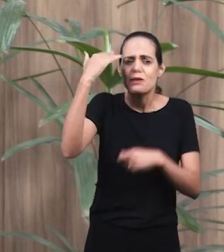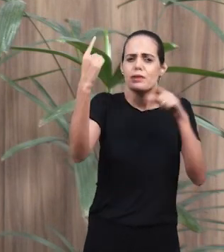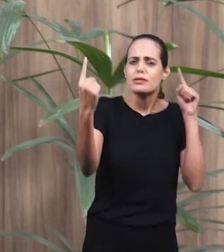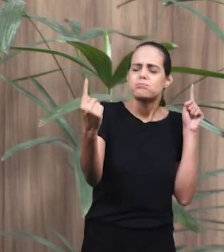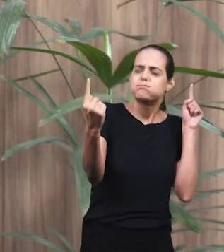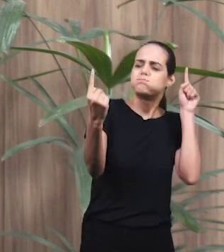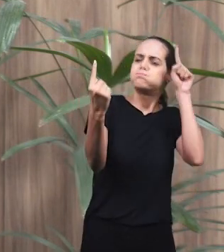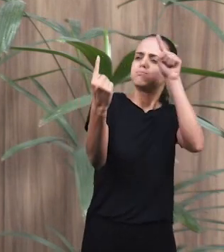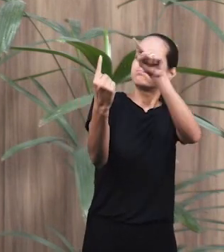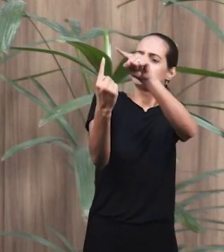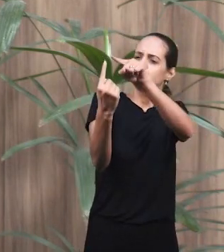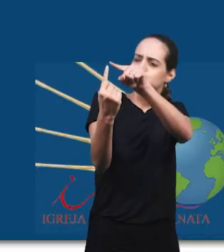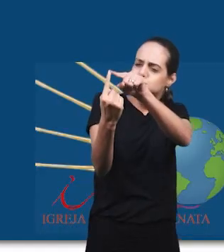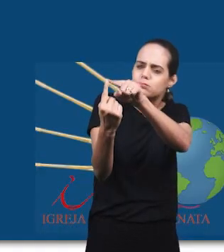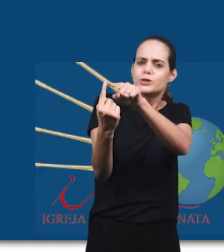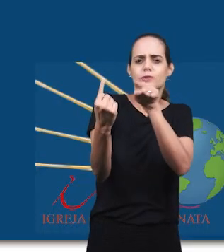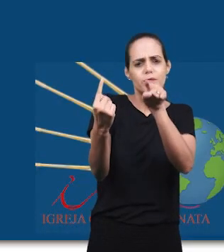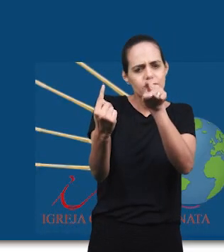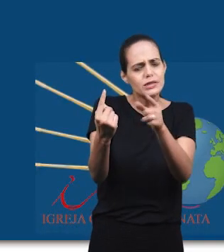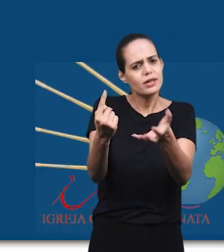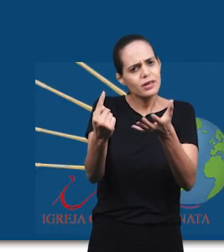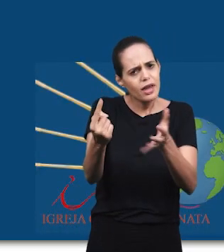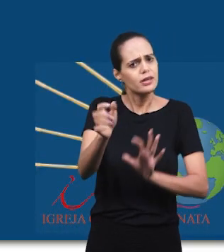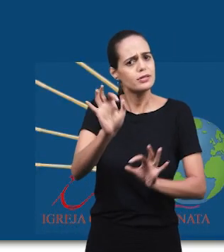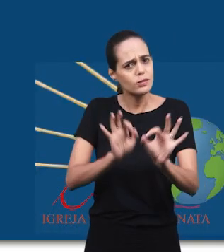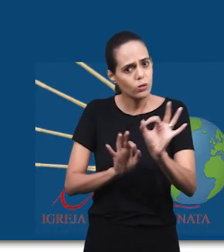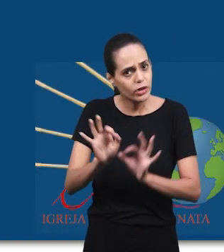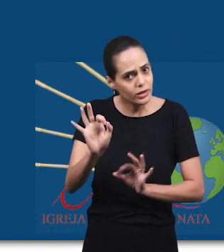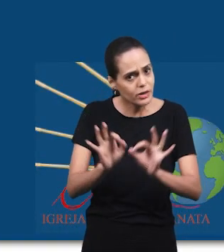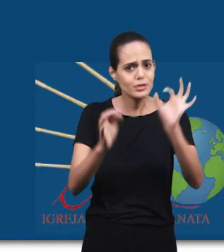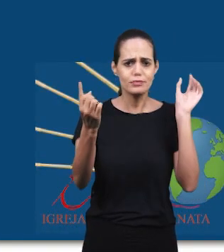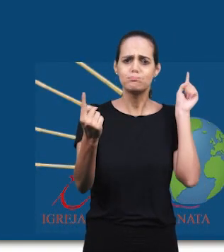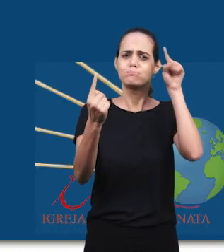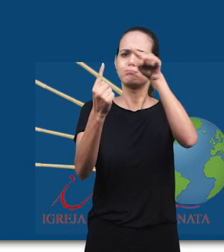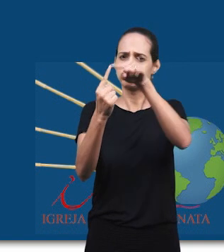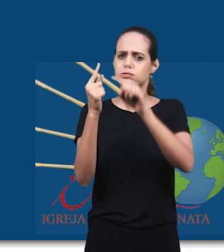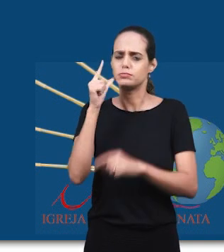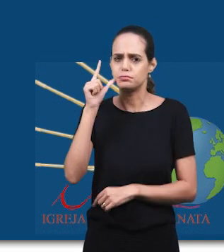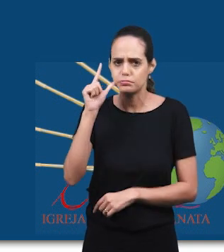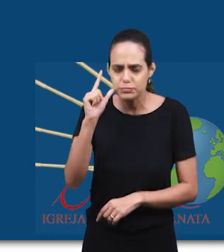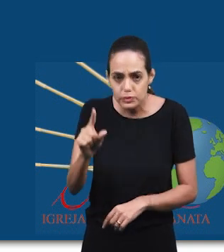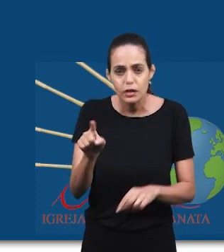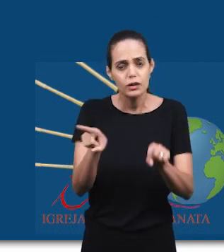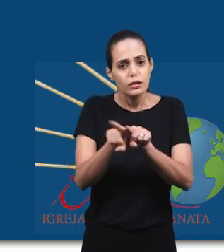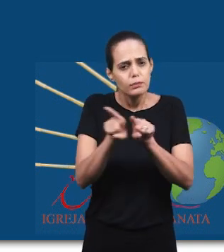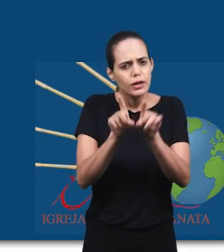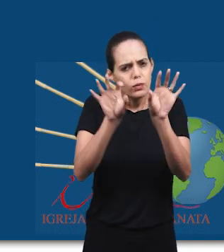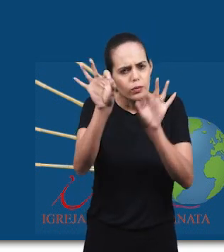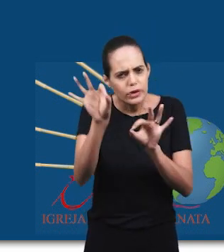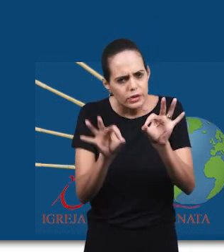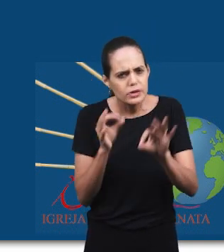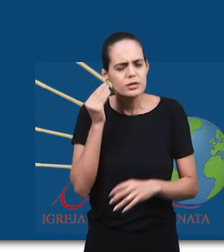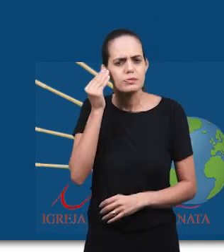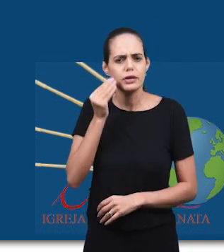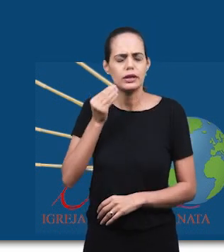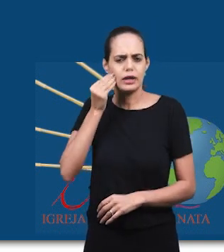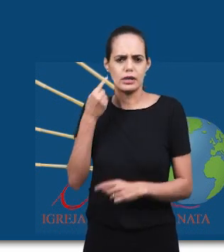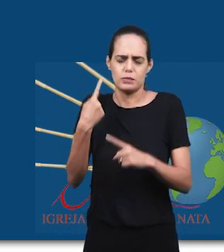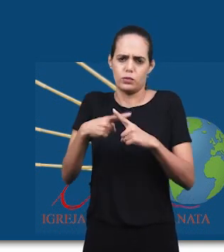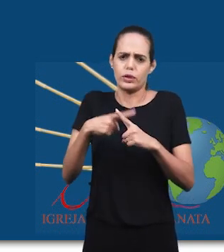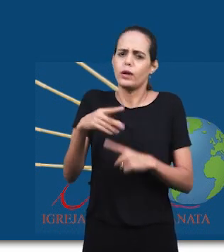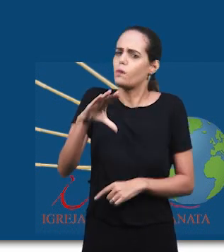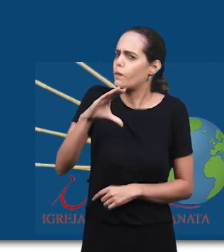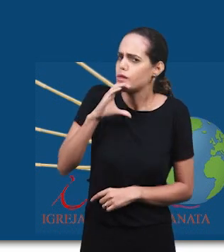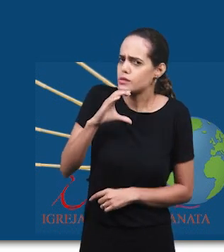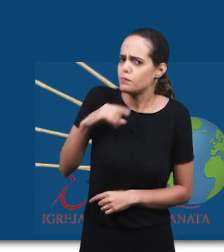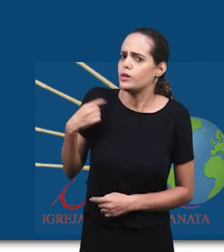arriver et vous organiser. Aussi, donner de la valeur aux expériences. La connaissance, c'est ce que